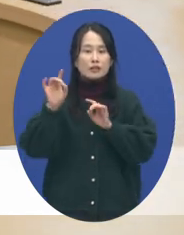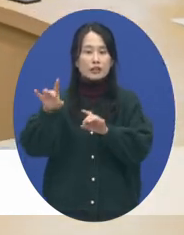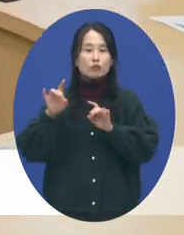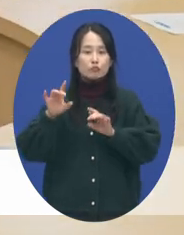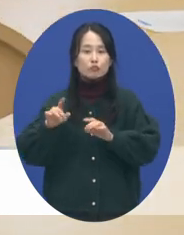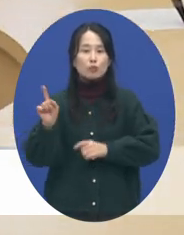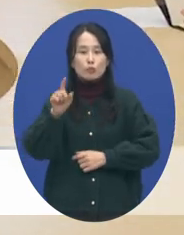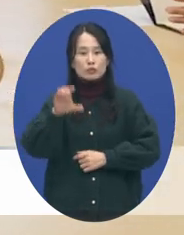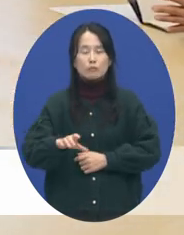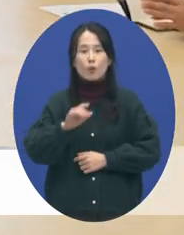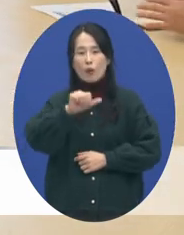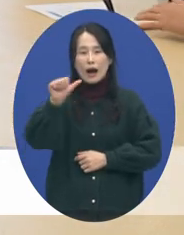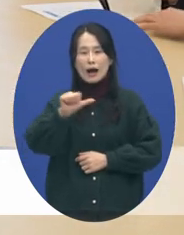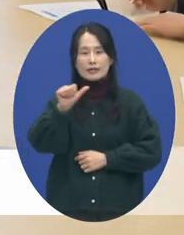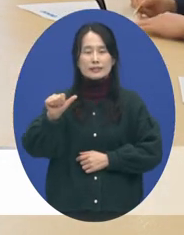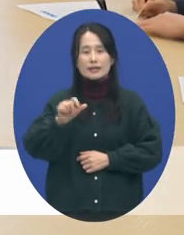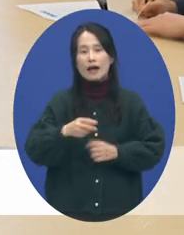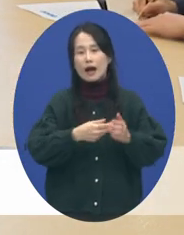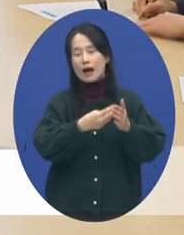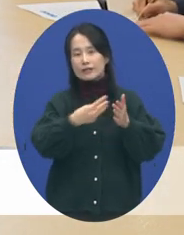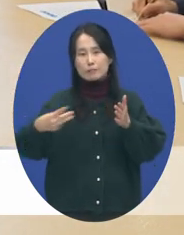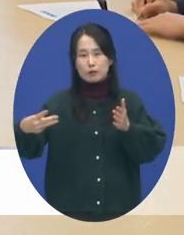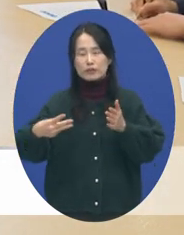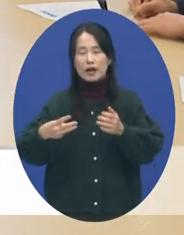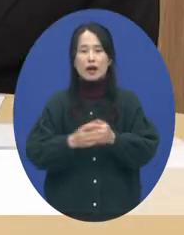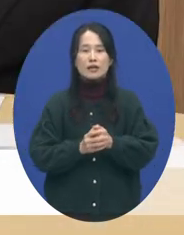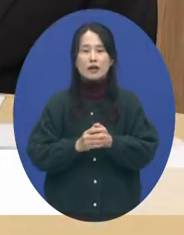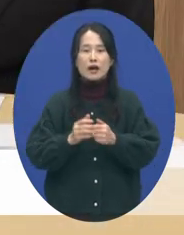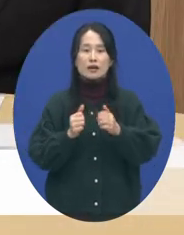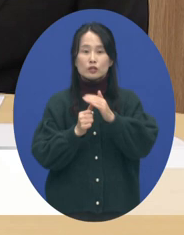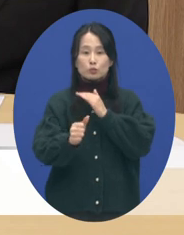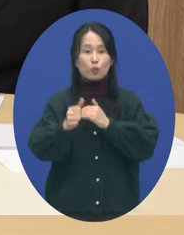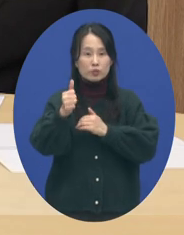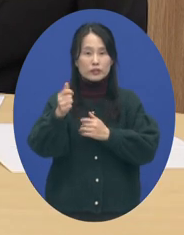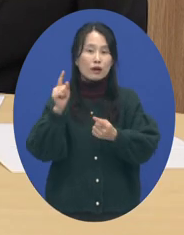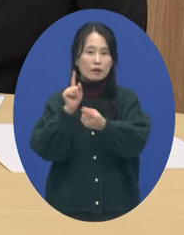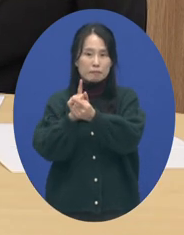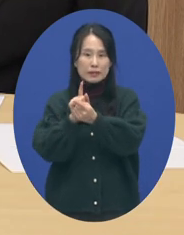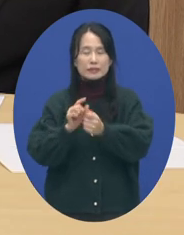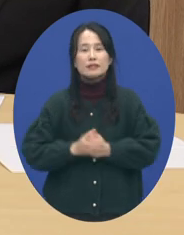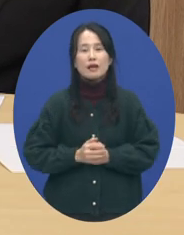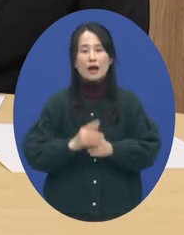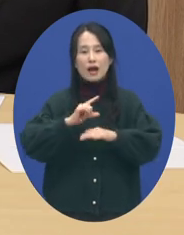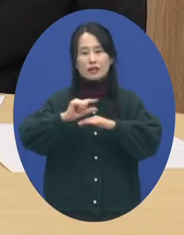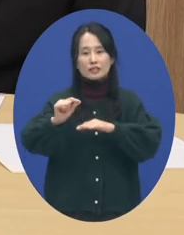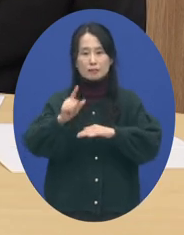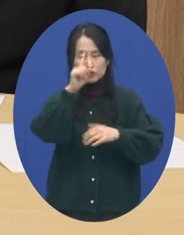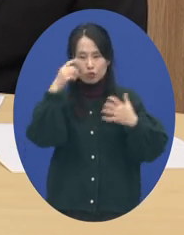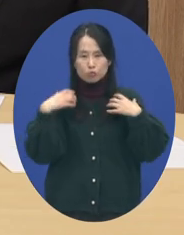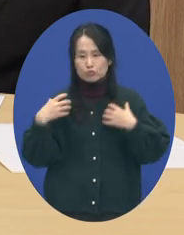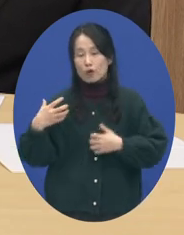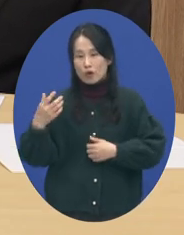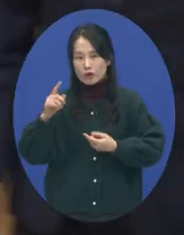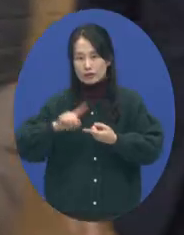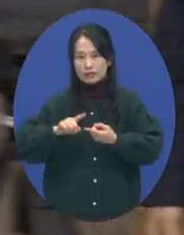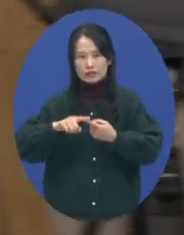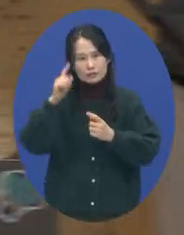태국에서는 아시아태평양 경제사회위원회 사무총장과 만나 기후위기에 대응할 지방정부의 역할에 대해